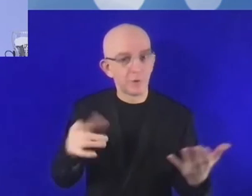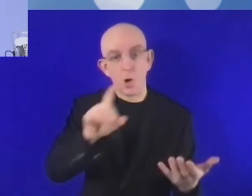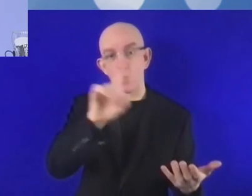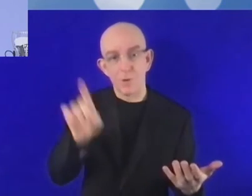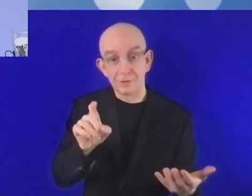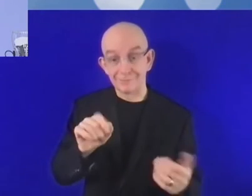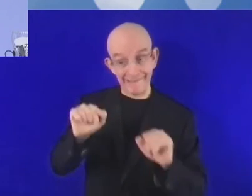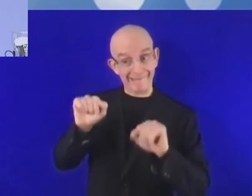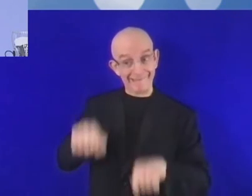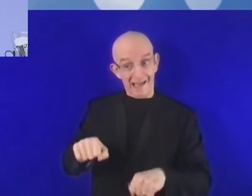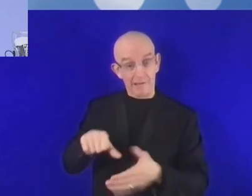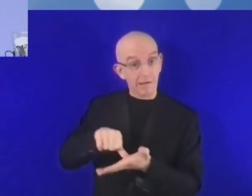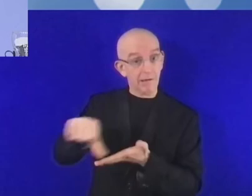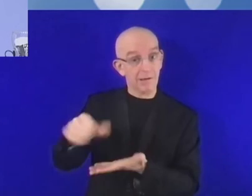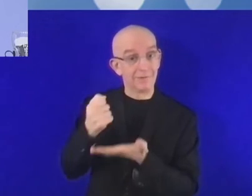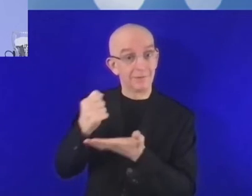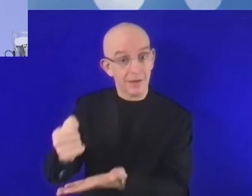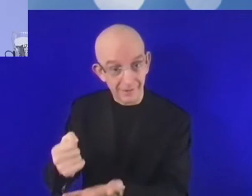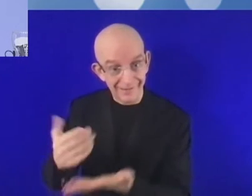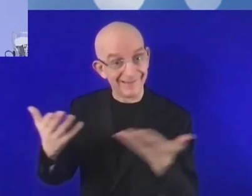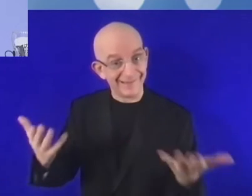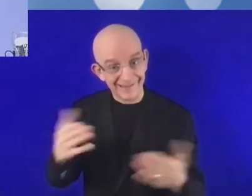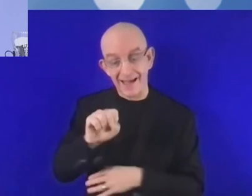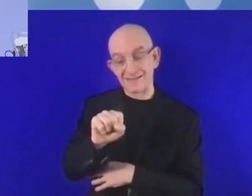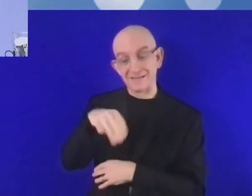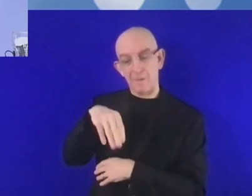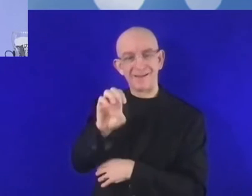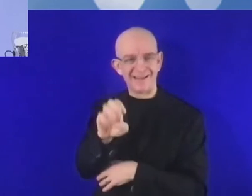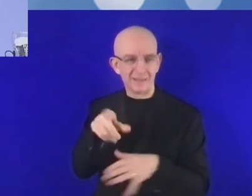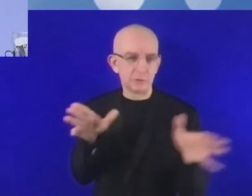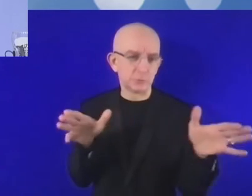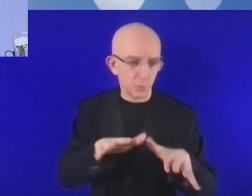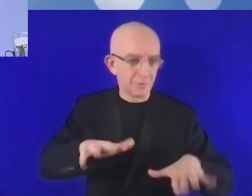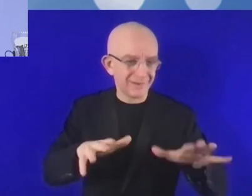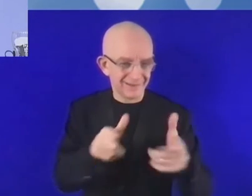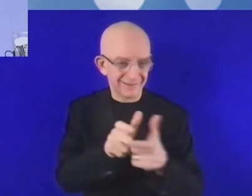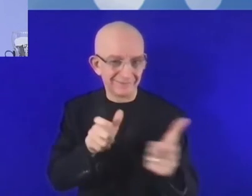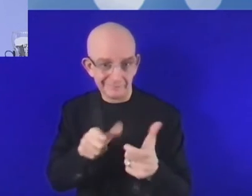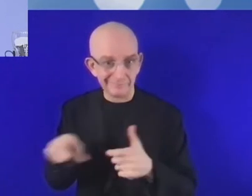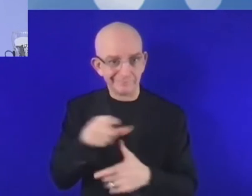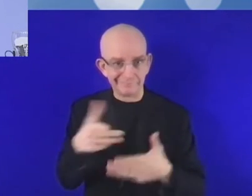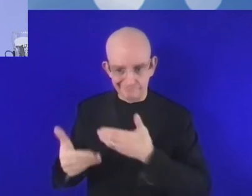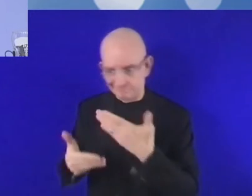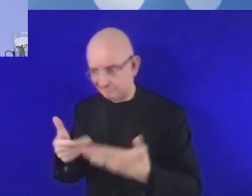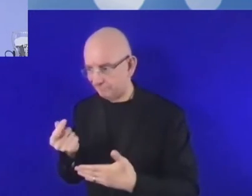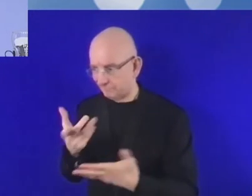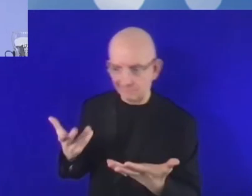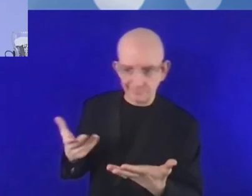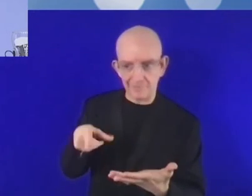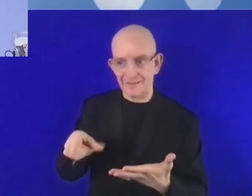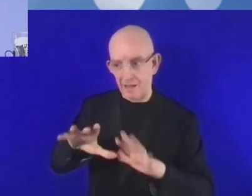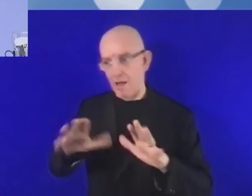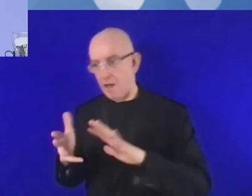И могут ли малые и средние предприятия себе позволить нести такие расходы, расходы на инвестиции в